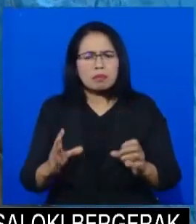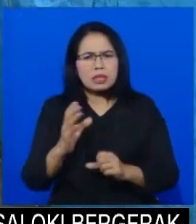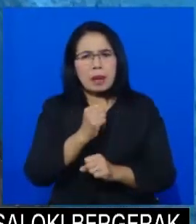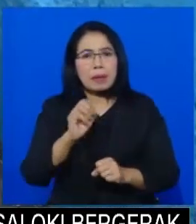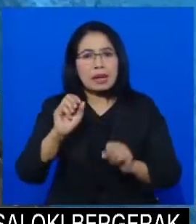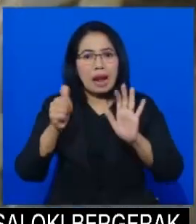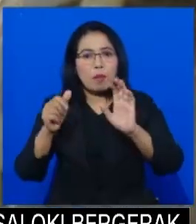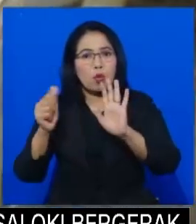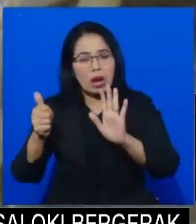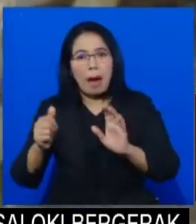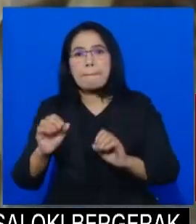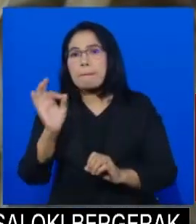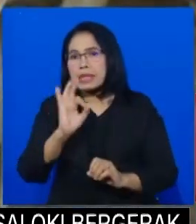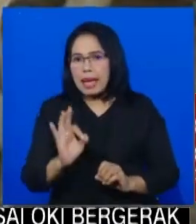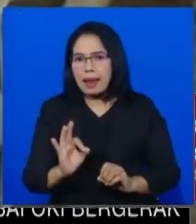66%.